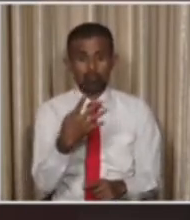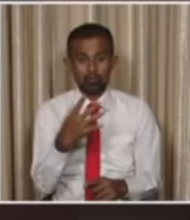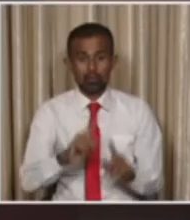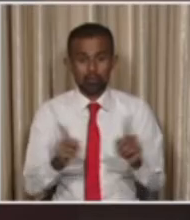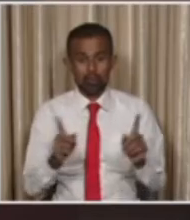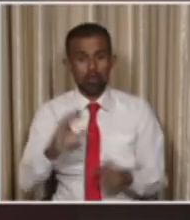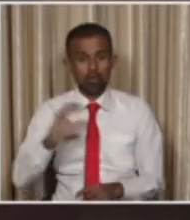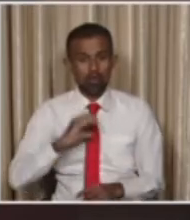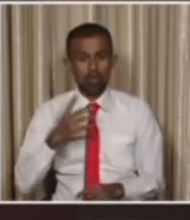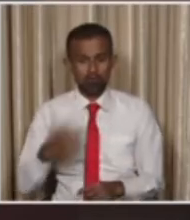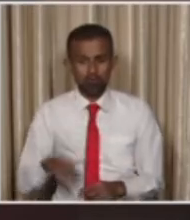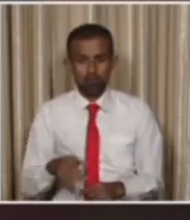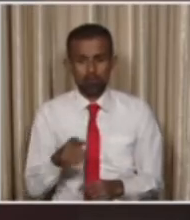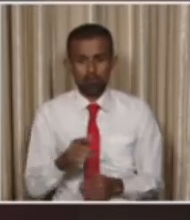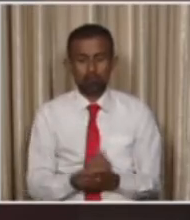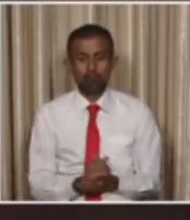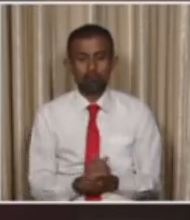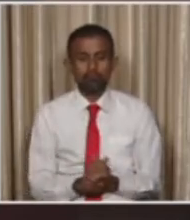අරගෙන.